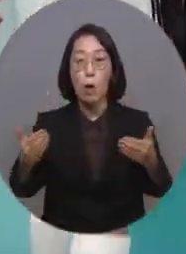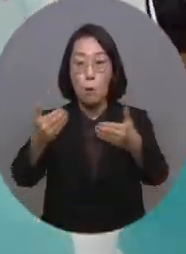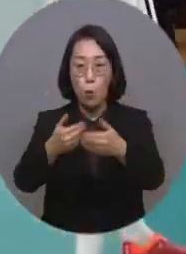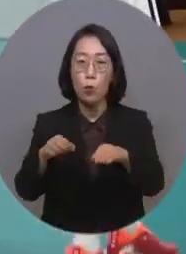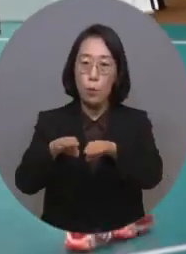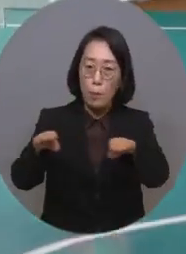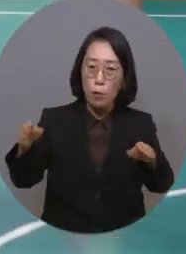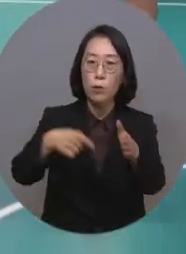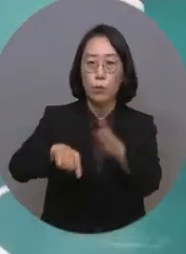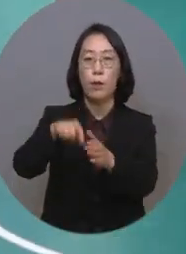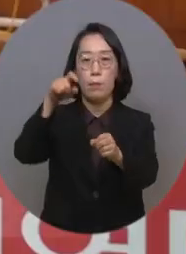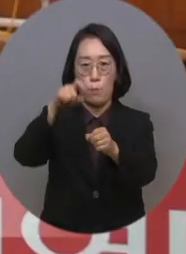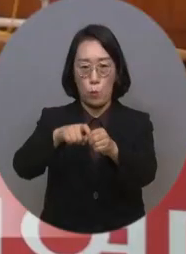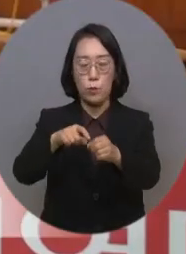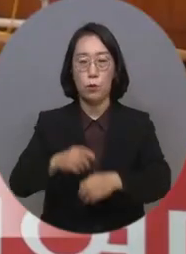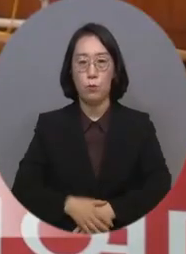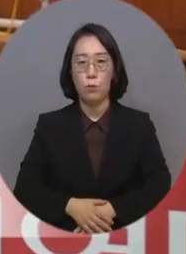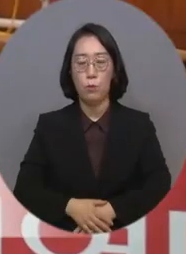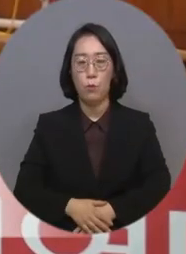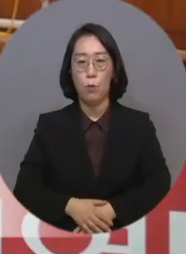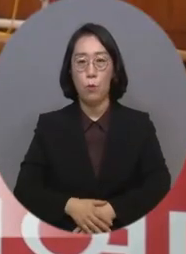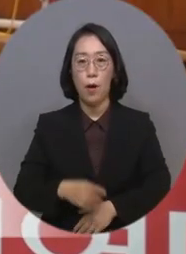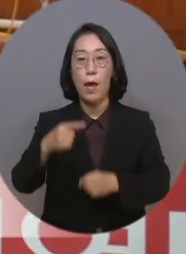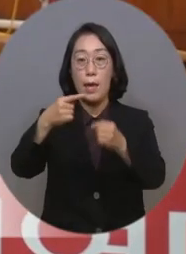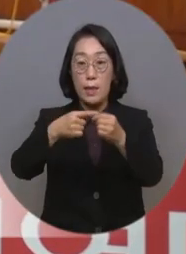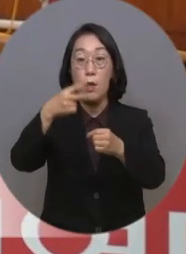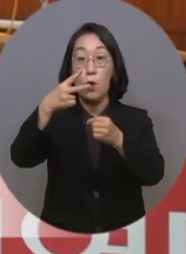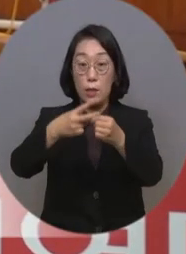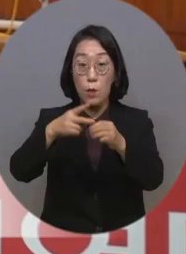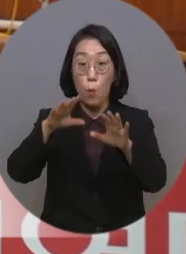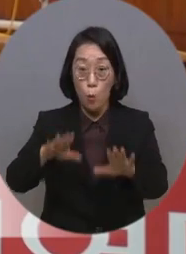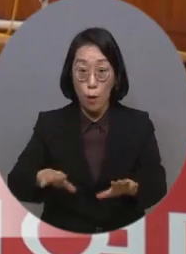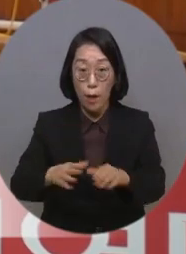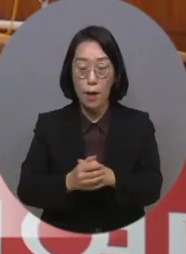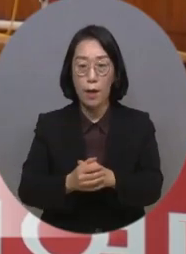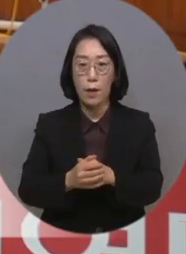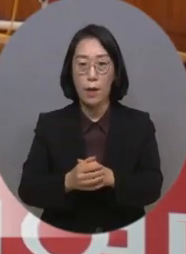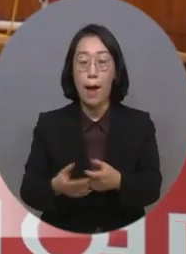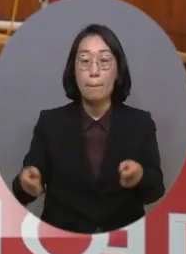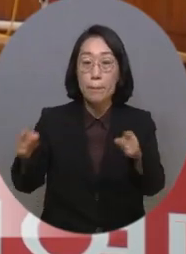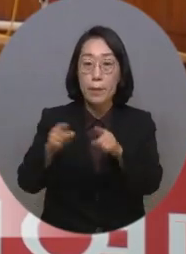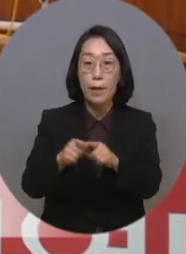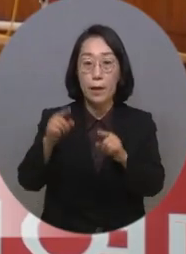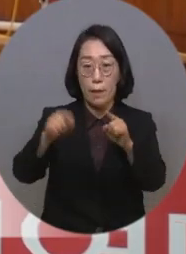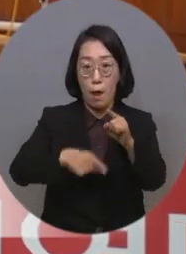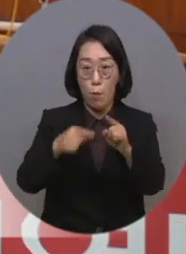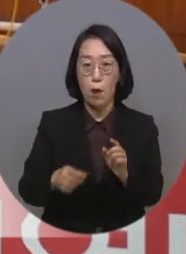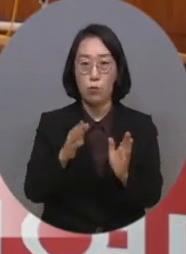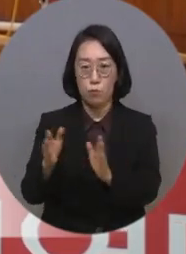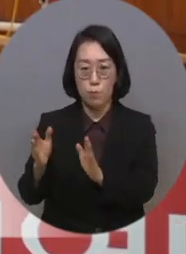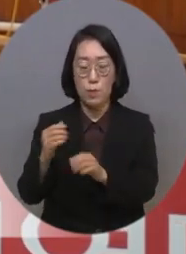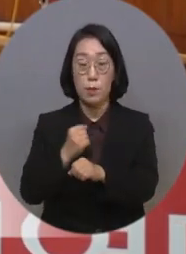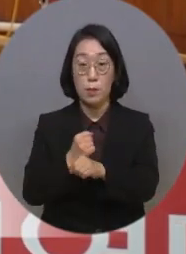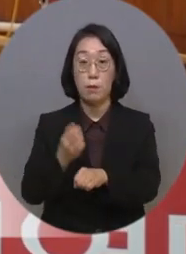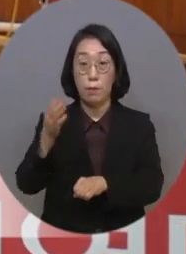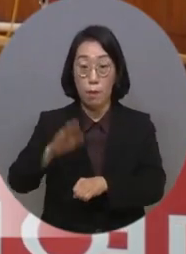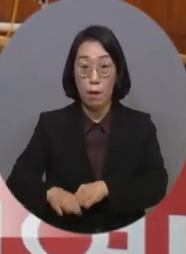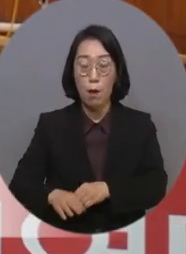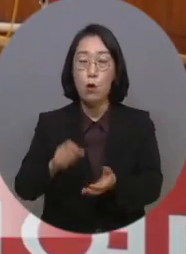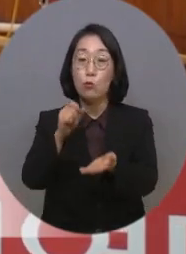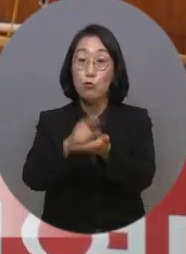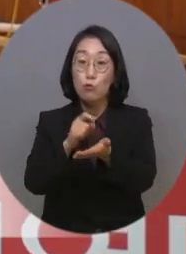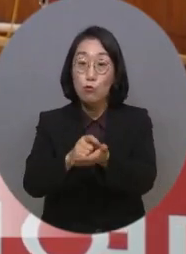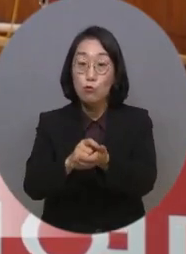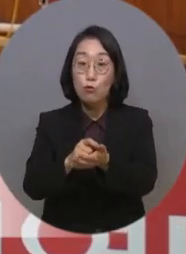위한 목적을 두었습니다. 올해로 2년째 저희가 스페셜올림픽 코리아와 함께 이 대회를 진행을 하고 있는데 저희가 축구를